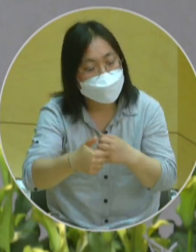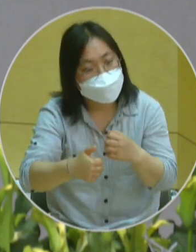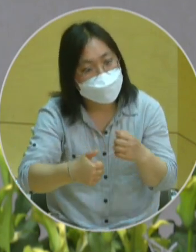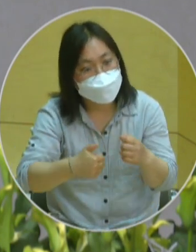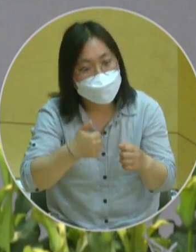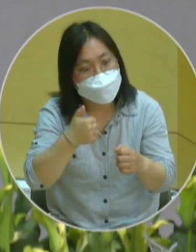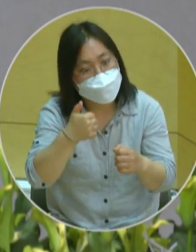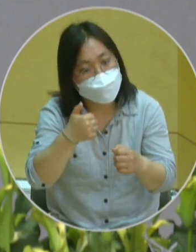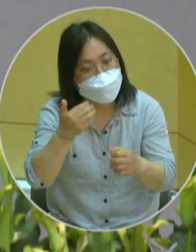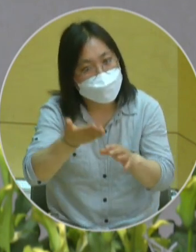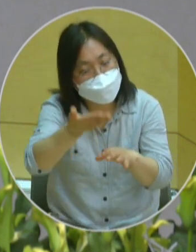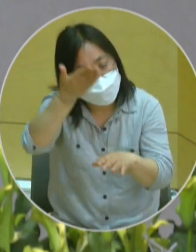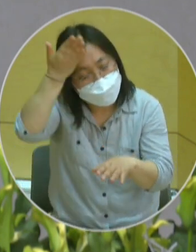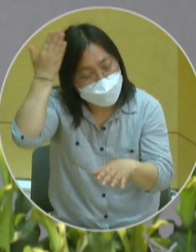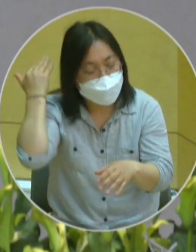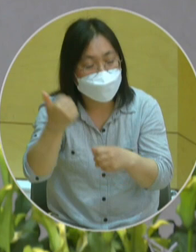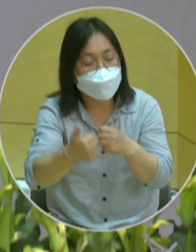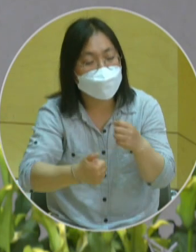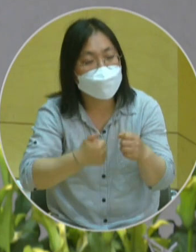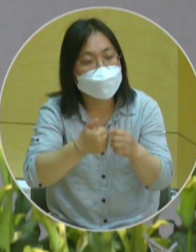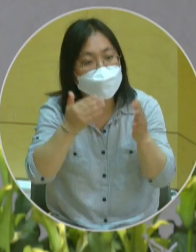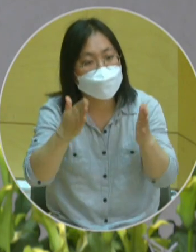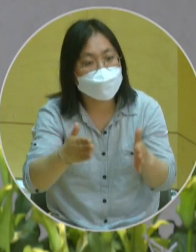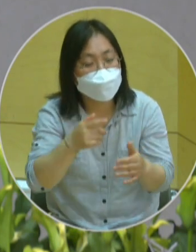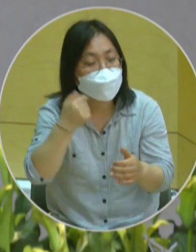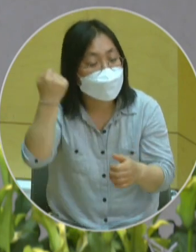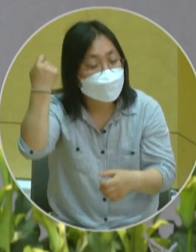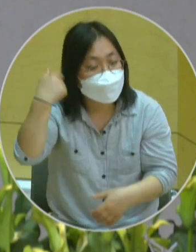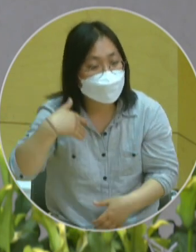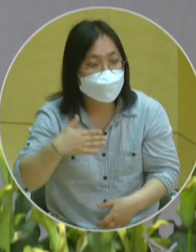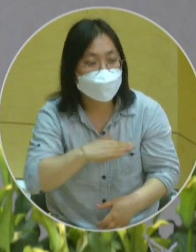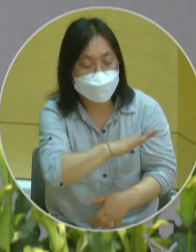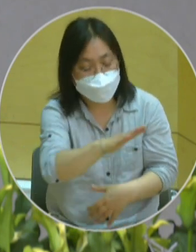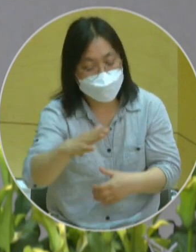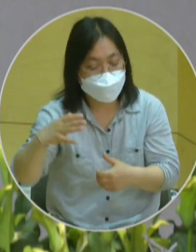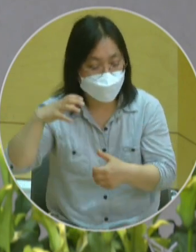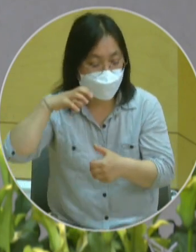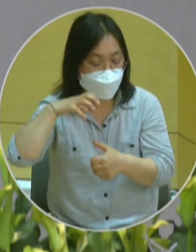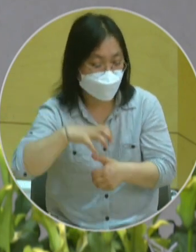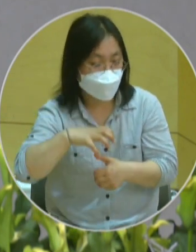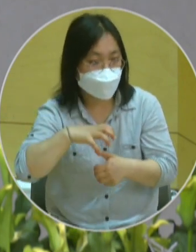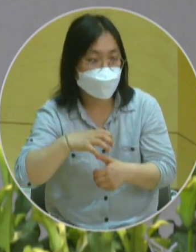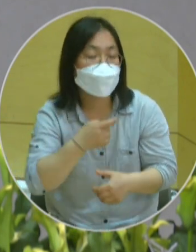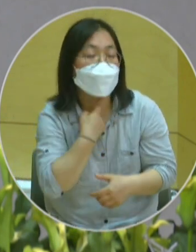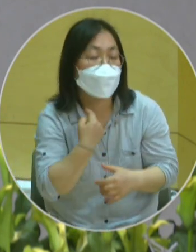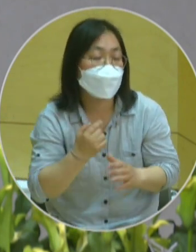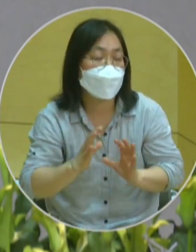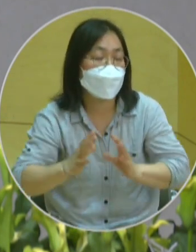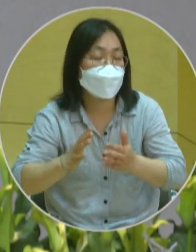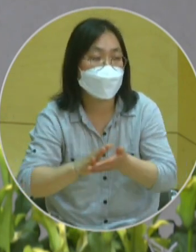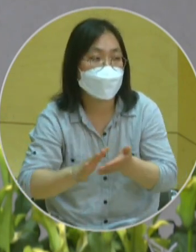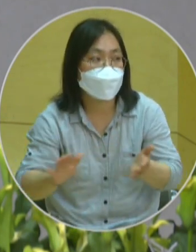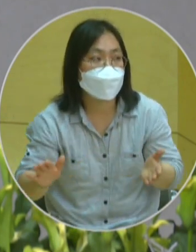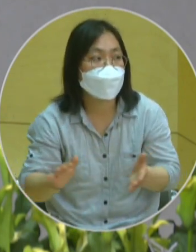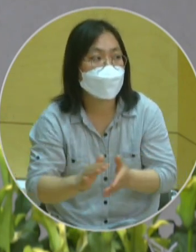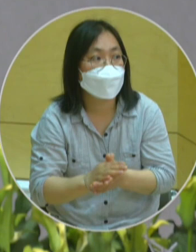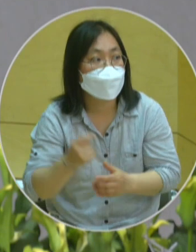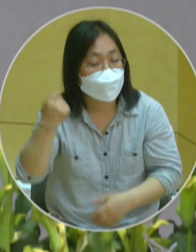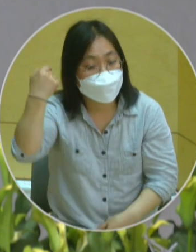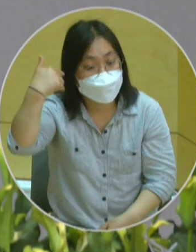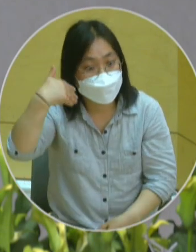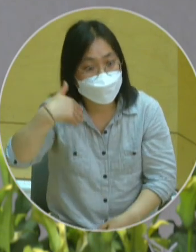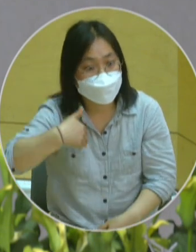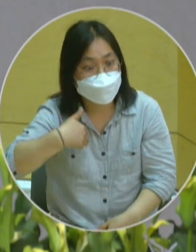조공을 붙이고 독립문이라는 것도 우리가 중국의 지배에 벗어났을 때 다시는 지배를 받지 않겠다 생각해서 그